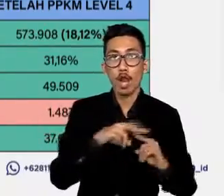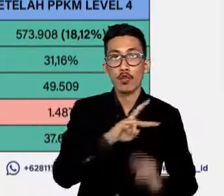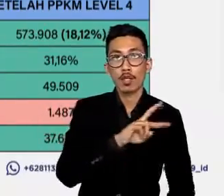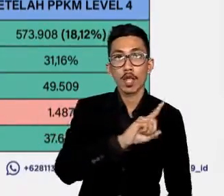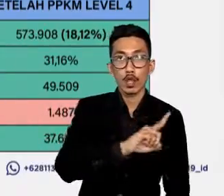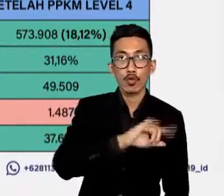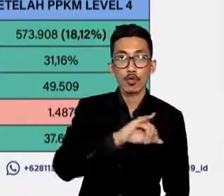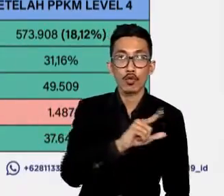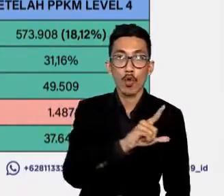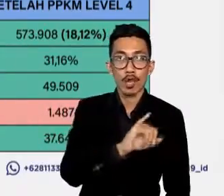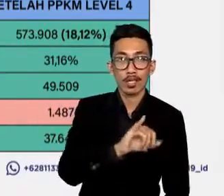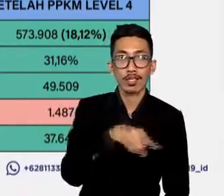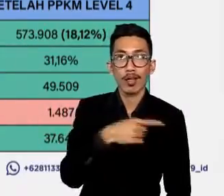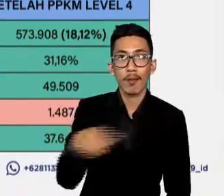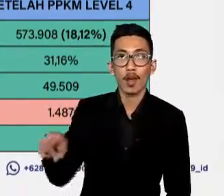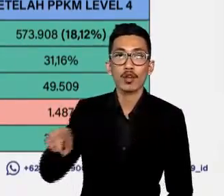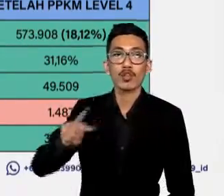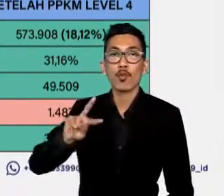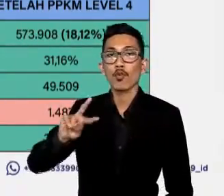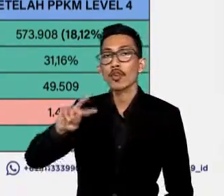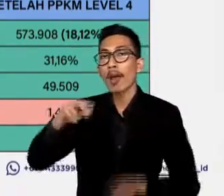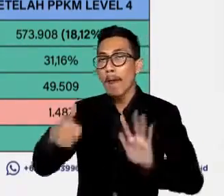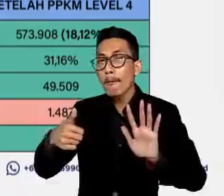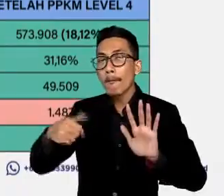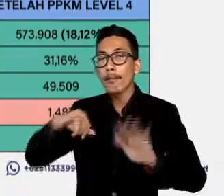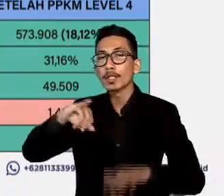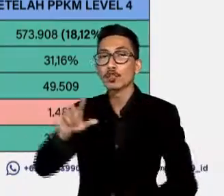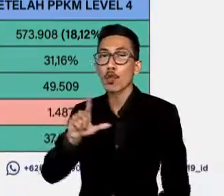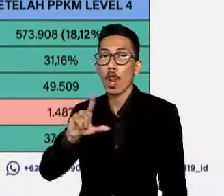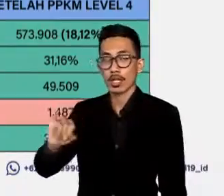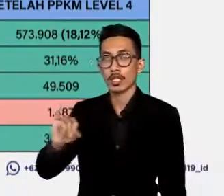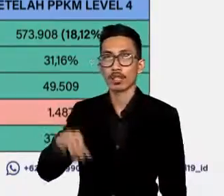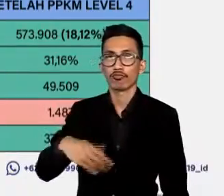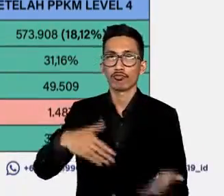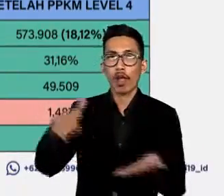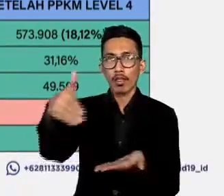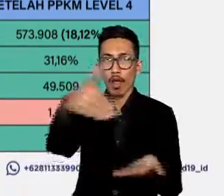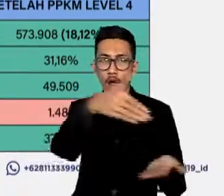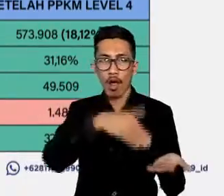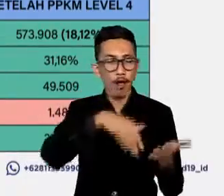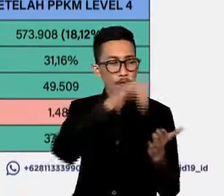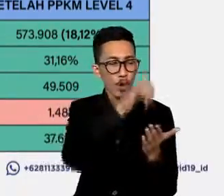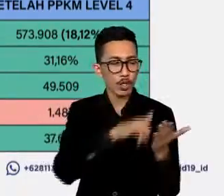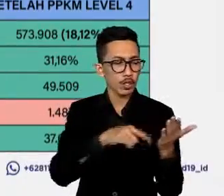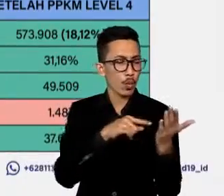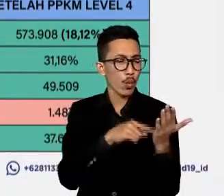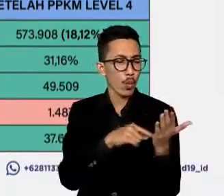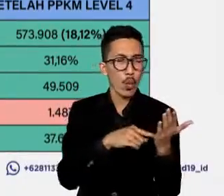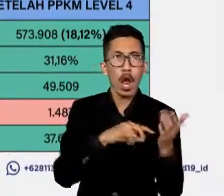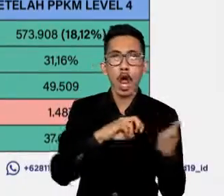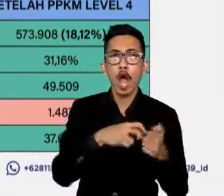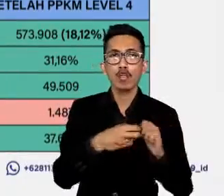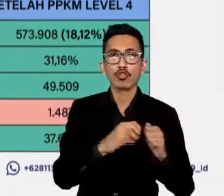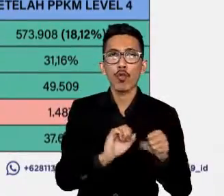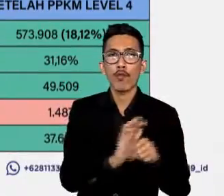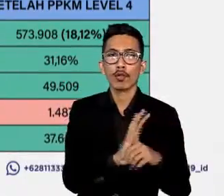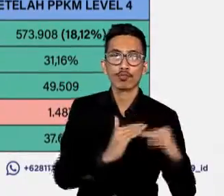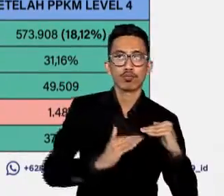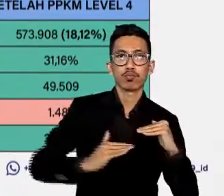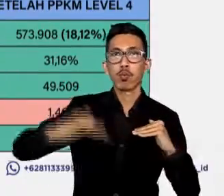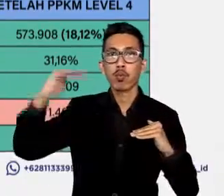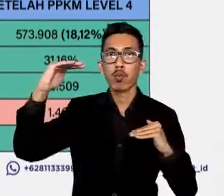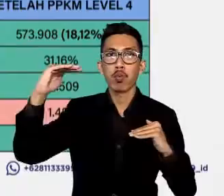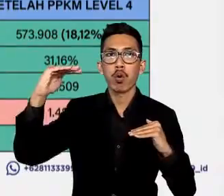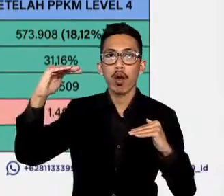sampai dengan 26juli ini telah dievaluasi dampaknya terhadap kenaikan kasus Hai Jika